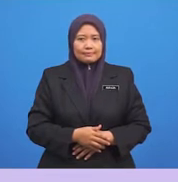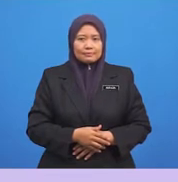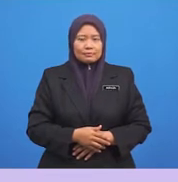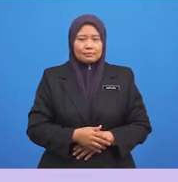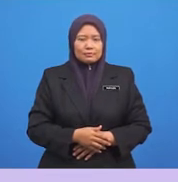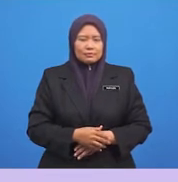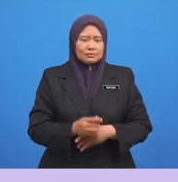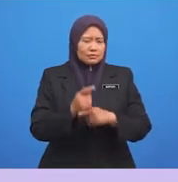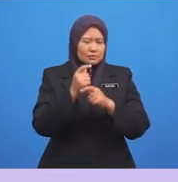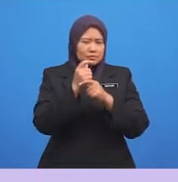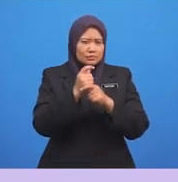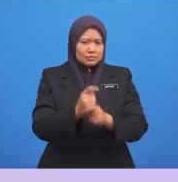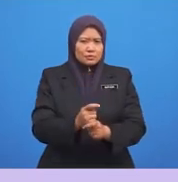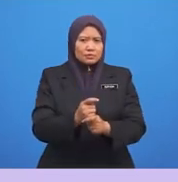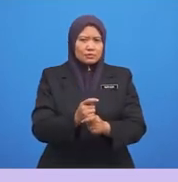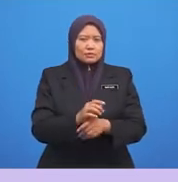Tepat sekali.